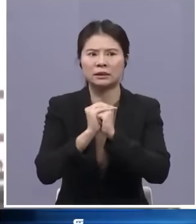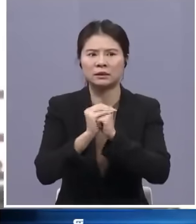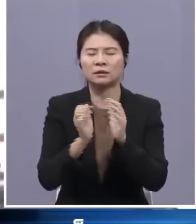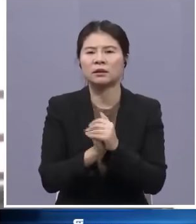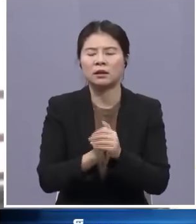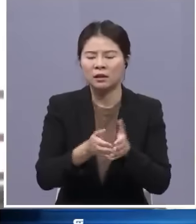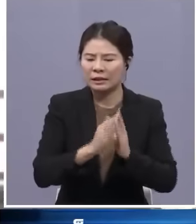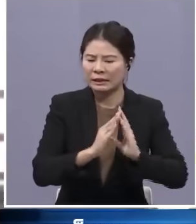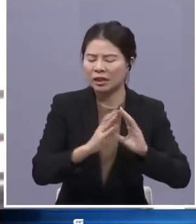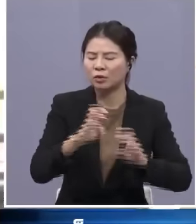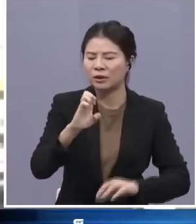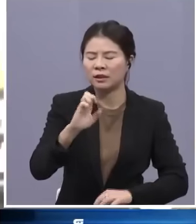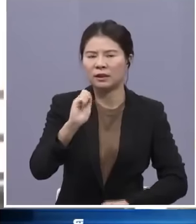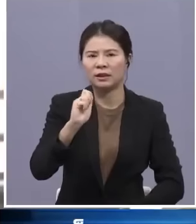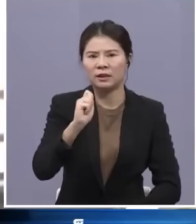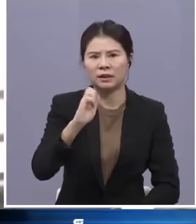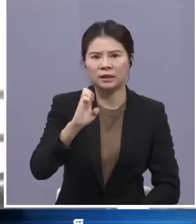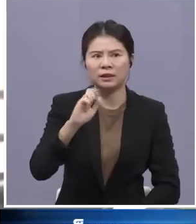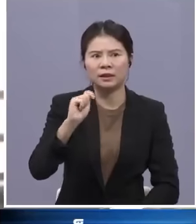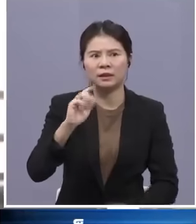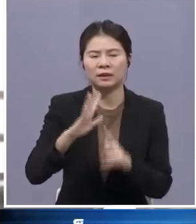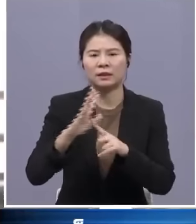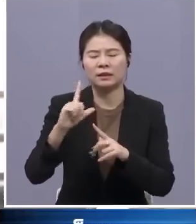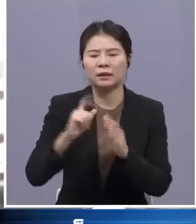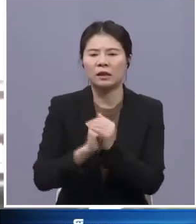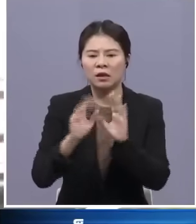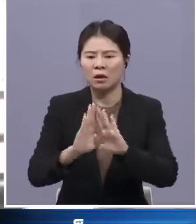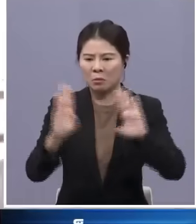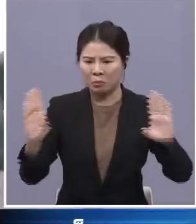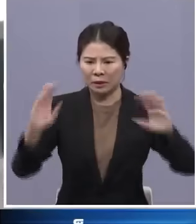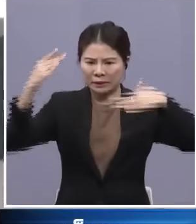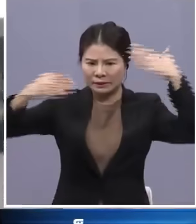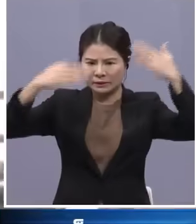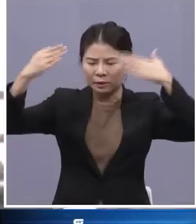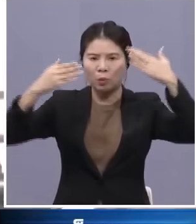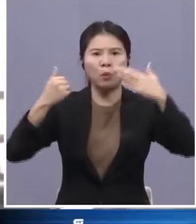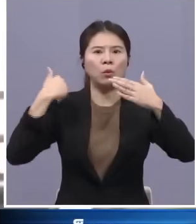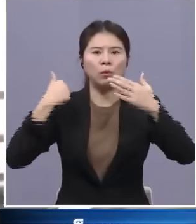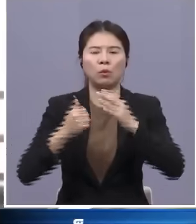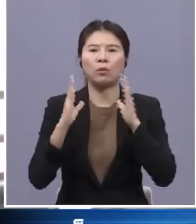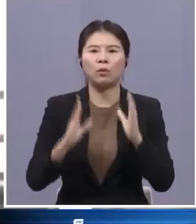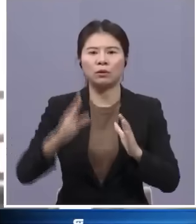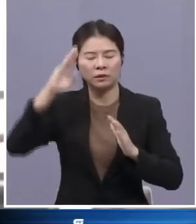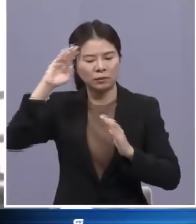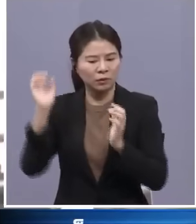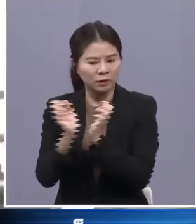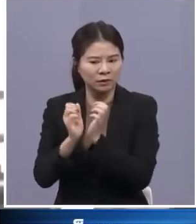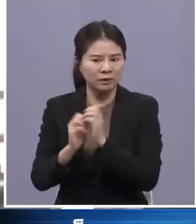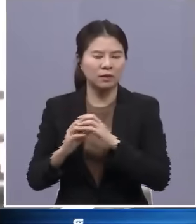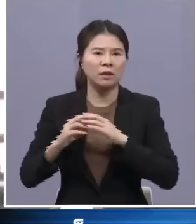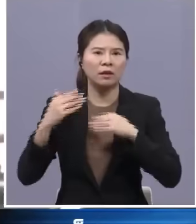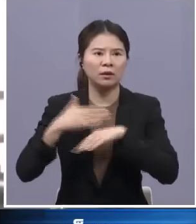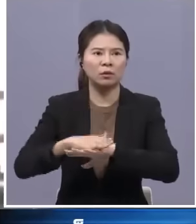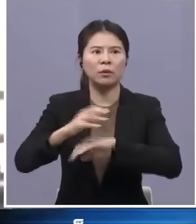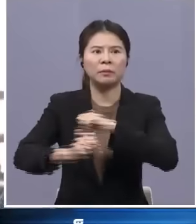จัดตั้งในอิตาลีเนี่ยจัดพิธีเปิดกันใหญ่โตโอ่านะแล้วก็มีตำรวจอิตาลีเข้าร่วมด้วยในปี2018